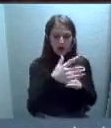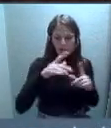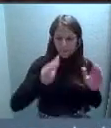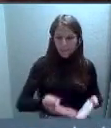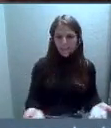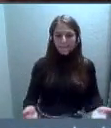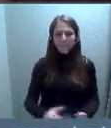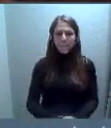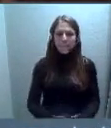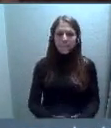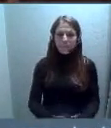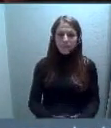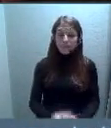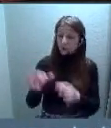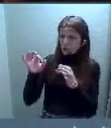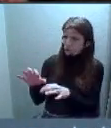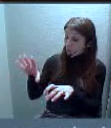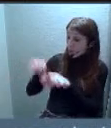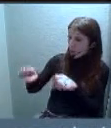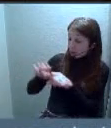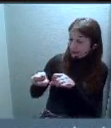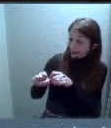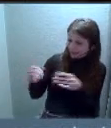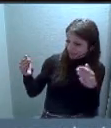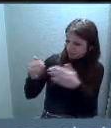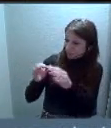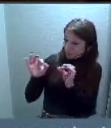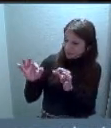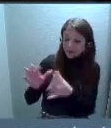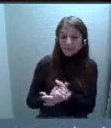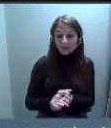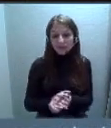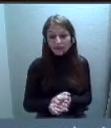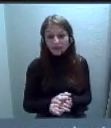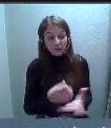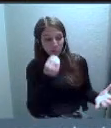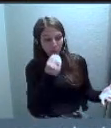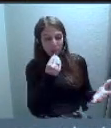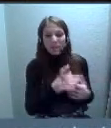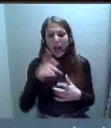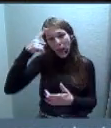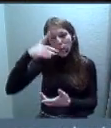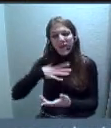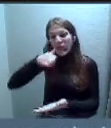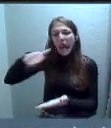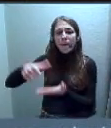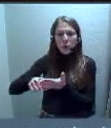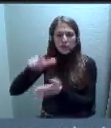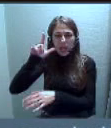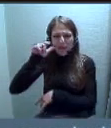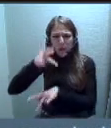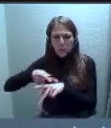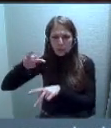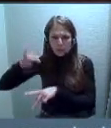C'était bien la vocation de ce produit. Hein. Eh bon, on ne s'est pas trompé. Mais peut-être pas la Poste. Vous n'êtes pas trompé. Je pense que la Poste doit faire quand même des efforts de faire du mobilier, non